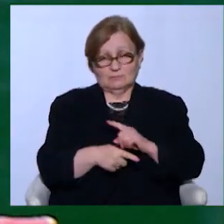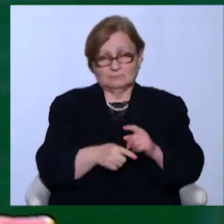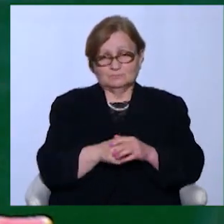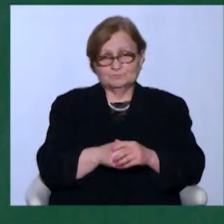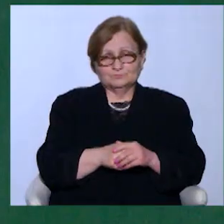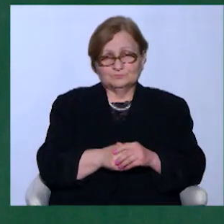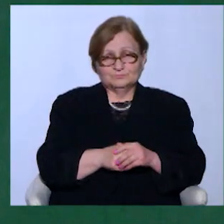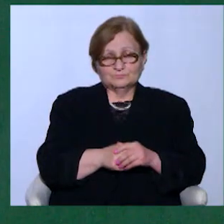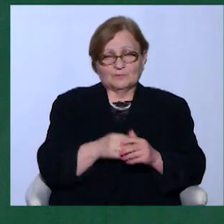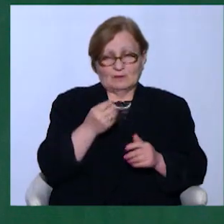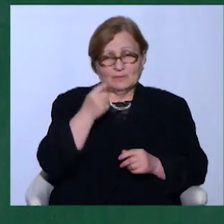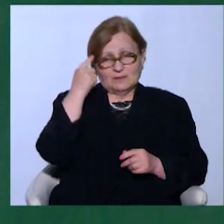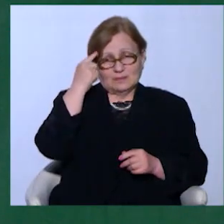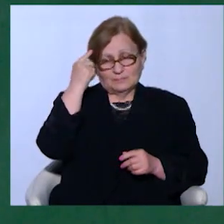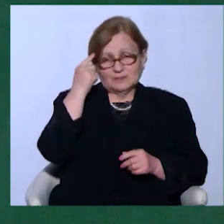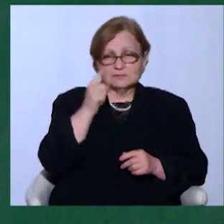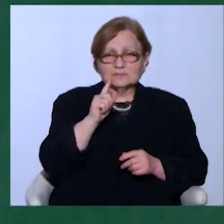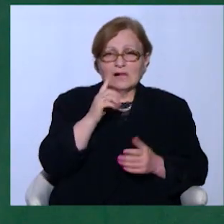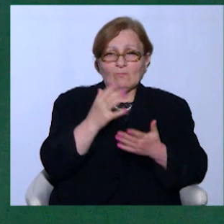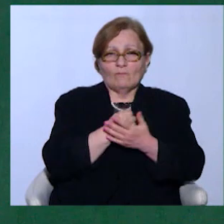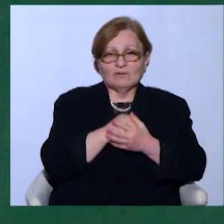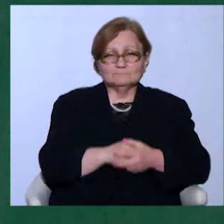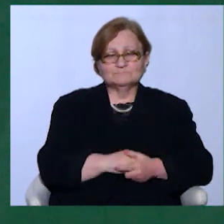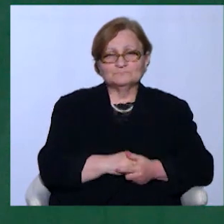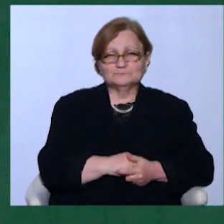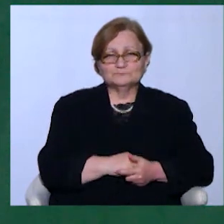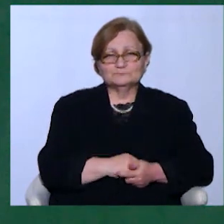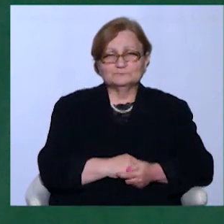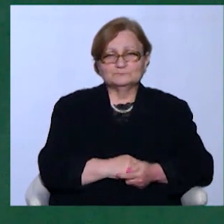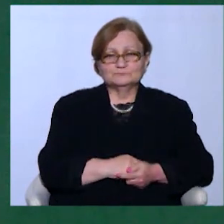კარგით, აბა კიდე ვიფიქრეთ, იფიქრეთ რა გამოგივათ.